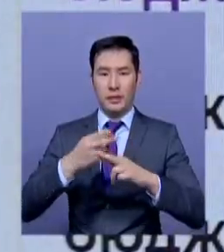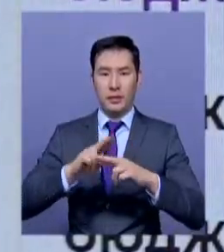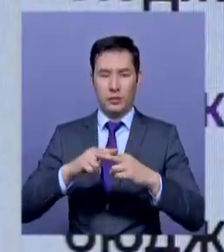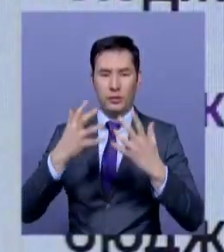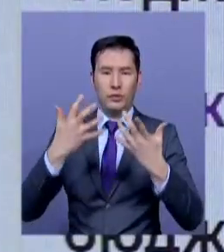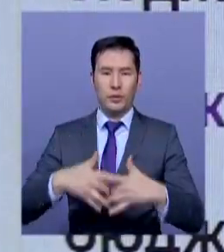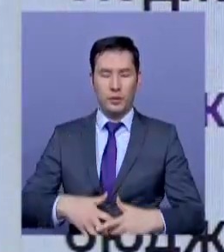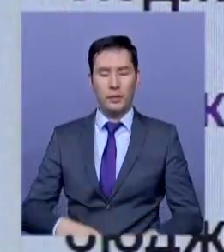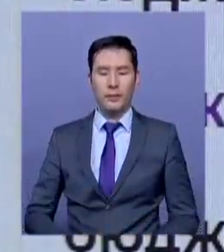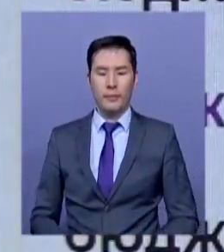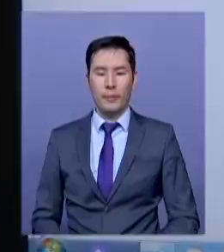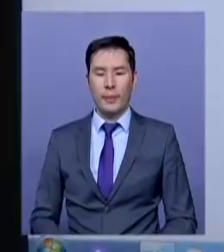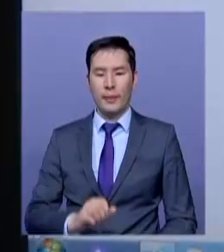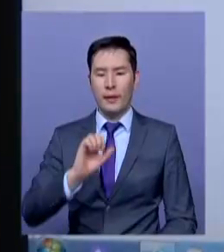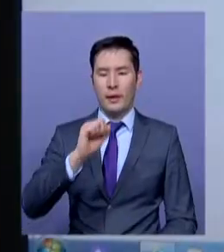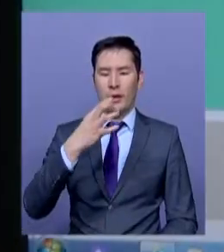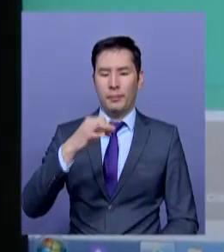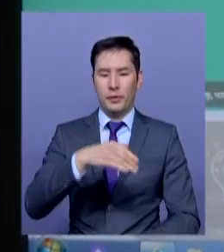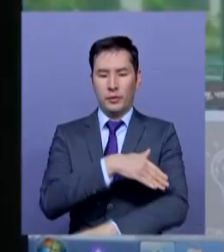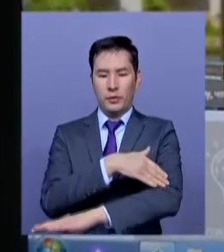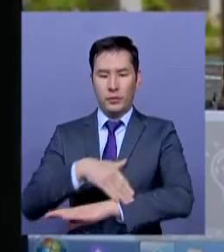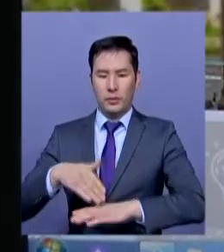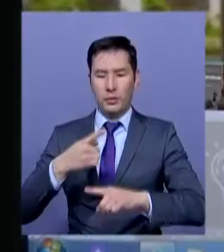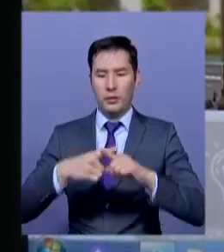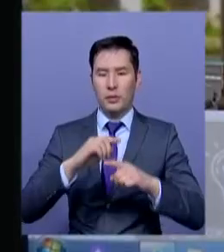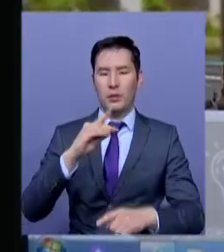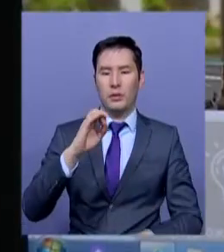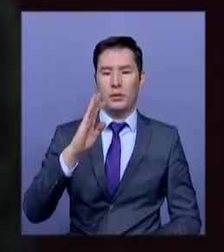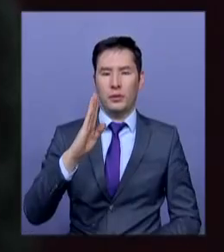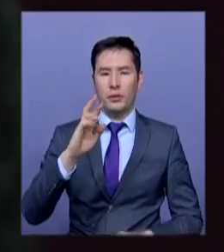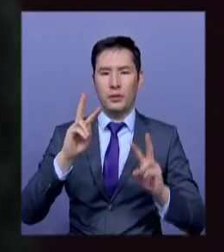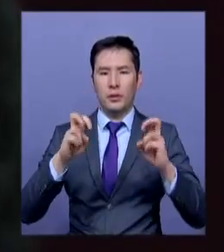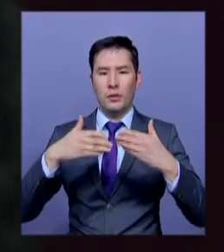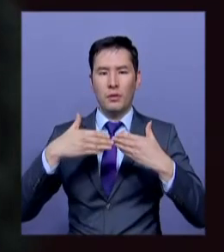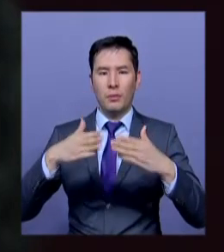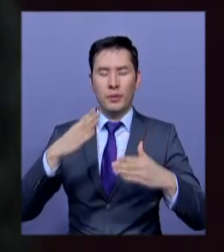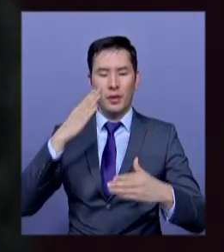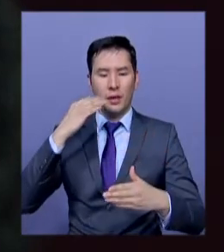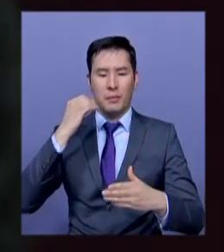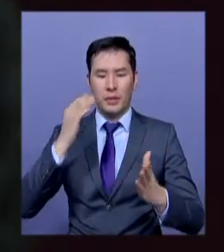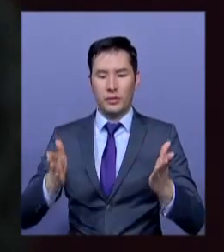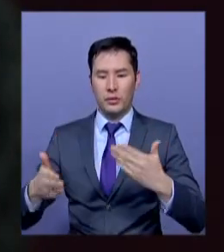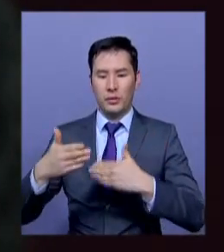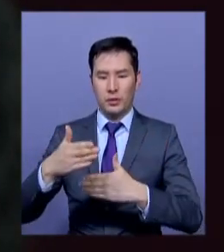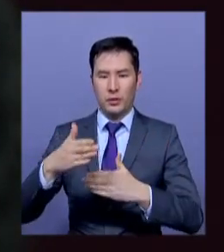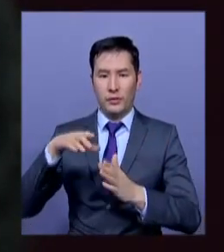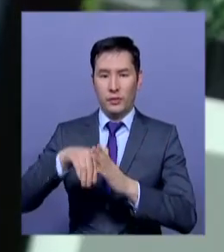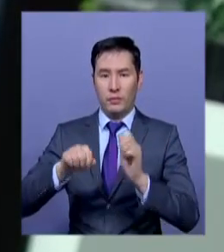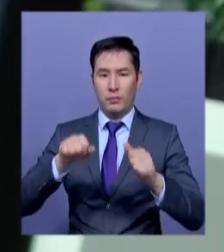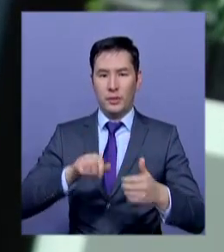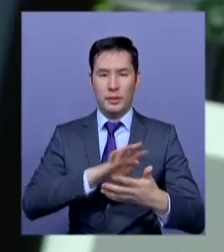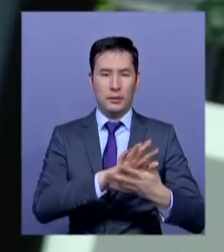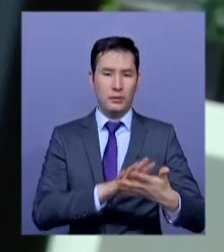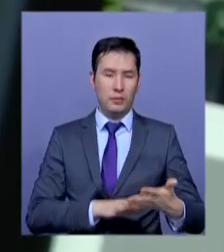аудан әкімдіктерінде және Абай даңғылы мен Жароков көшесінің қиылысындағы Open Алматы фронт кеңсесіне жәшіктер орнатылды. Қағаз түрінде дауыс